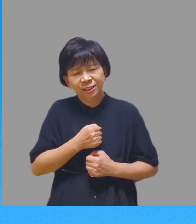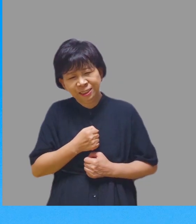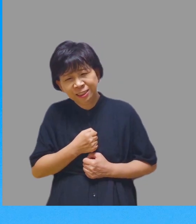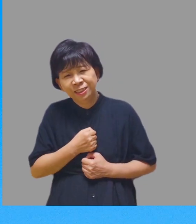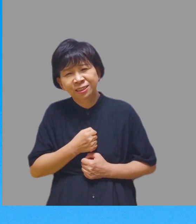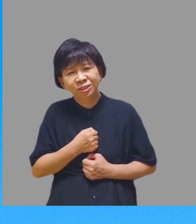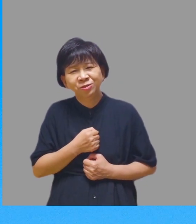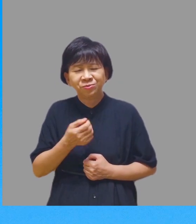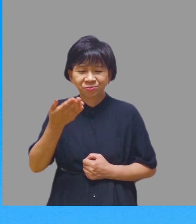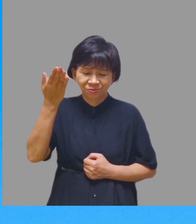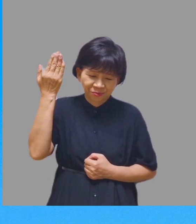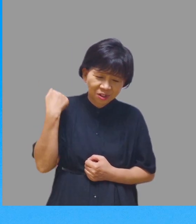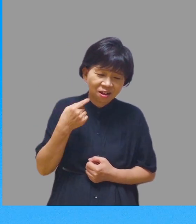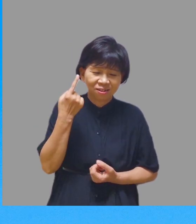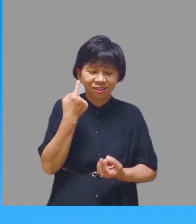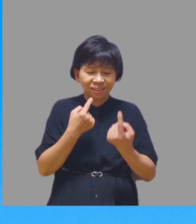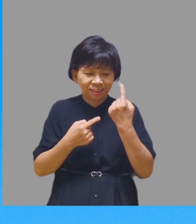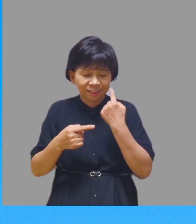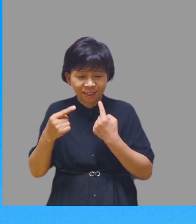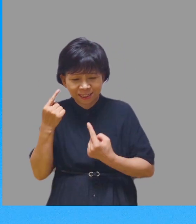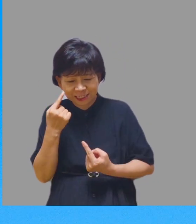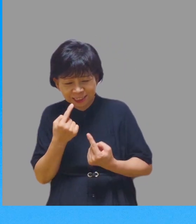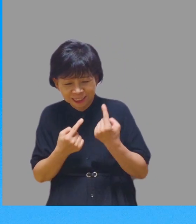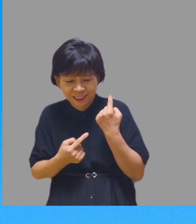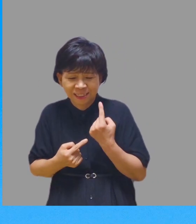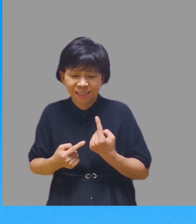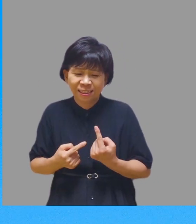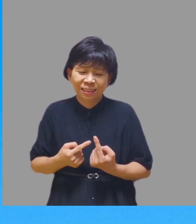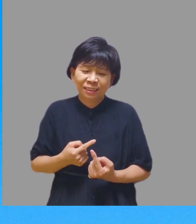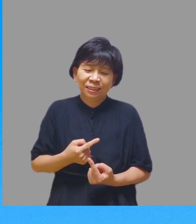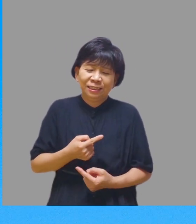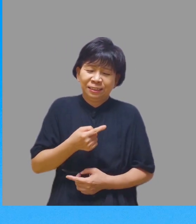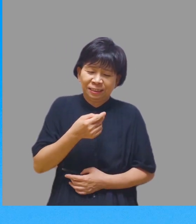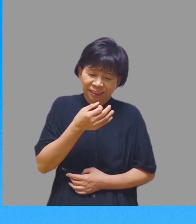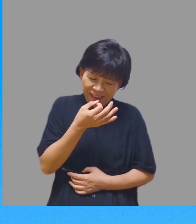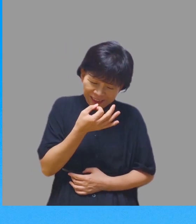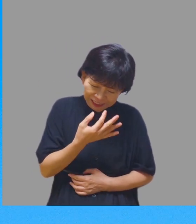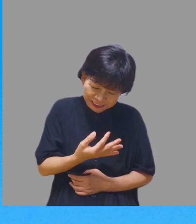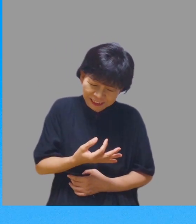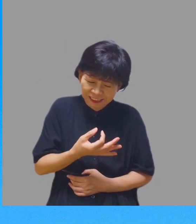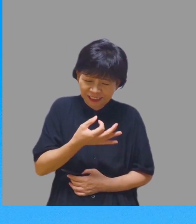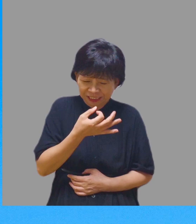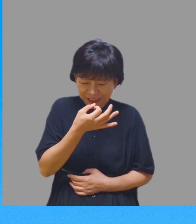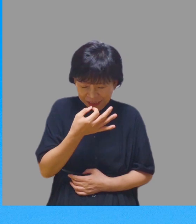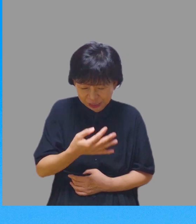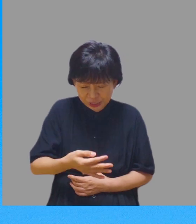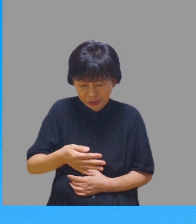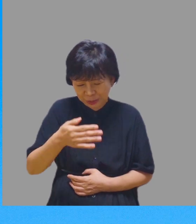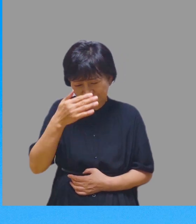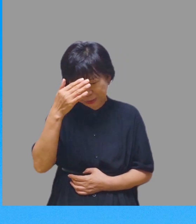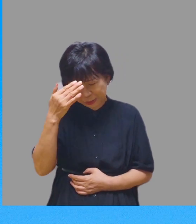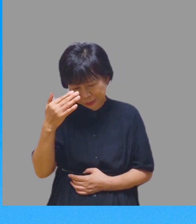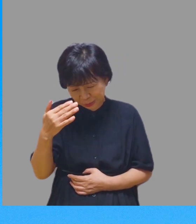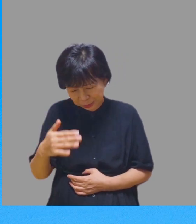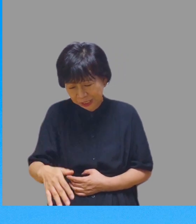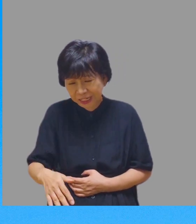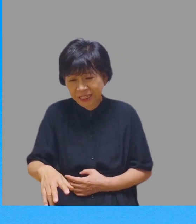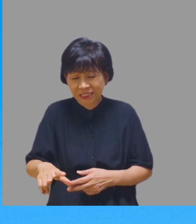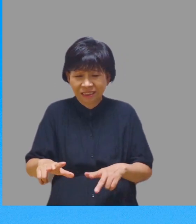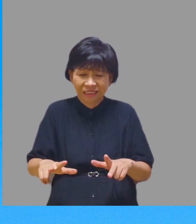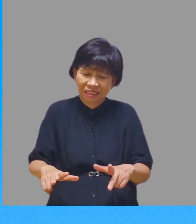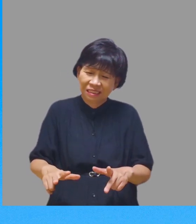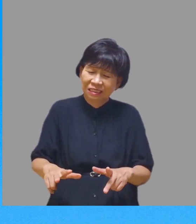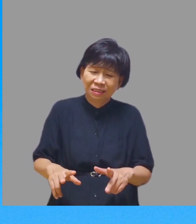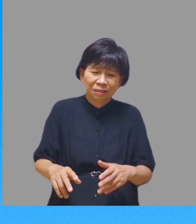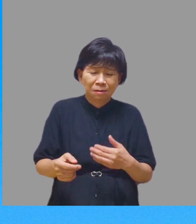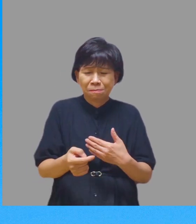옛날에 상처받아가지고 그냥 겨우 옛날에 화려한 영광 때문에 지금은 더 이상 하고 싶은